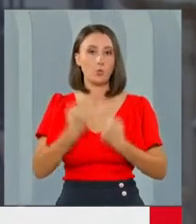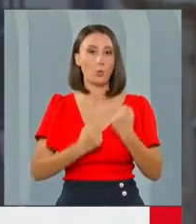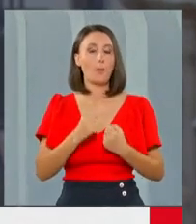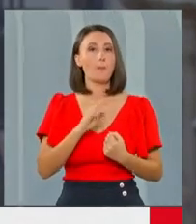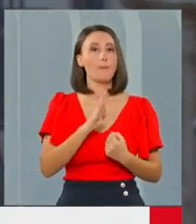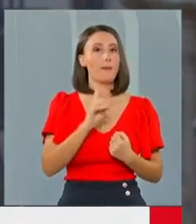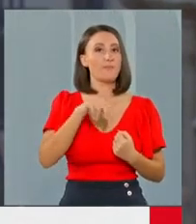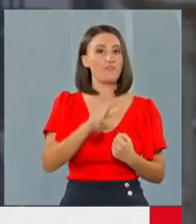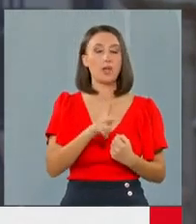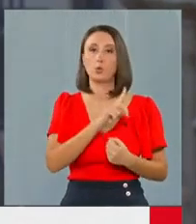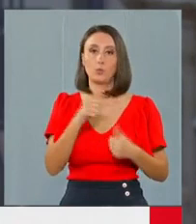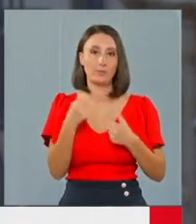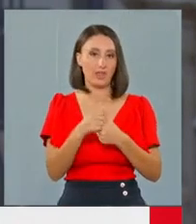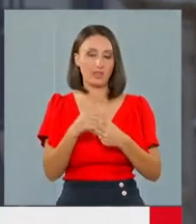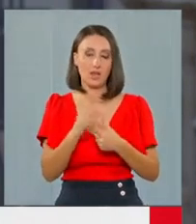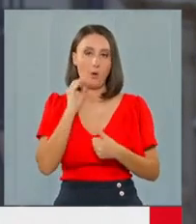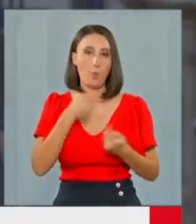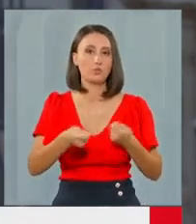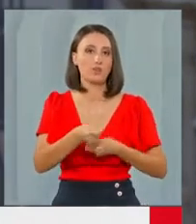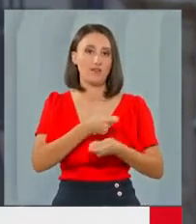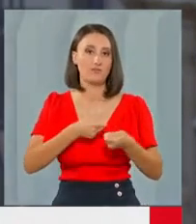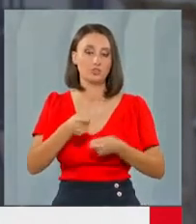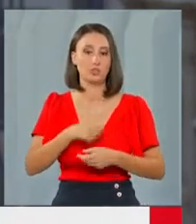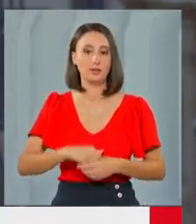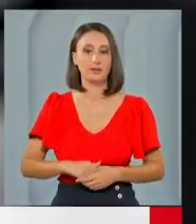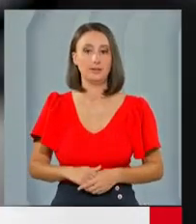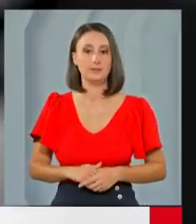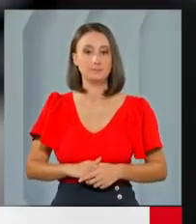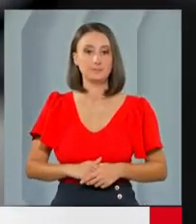Bavaria dar nu și prietenia cu omul de afaceri